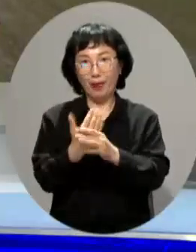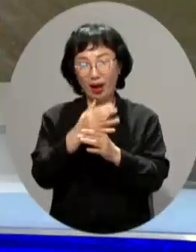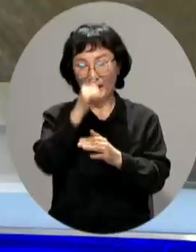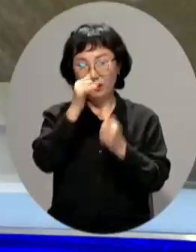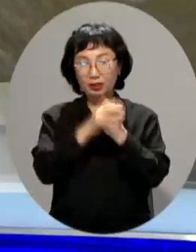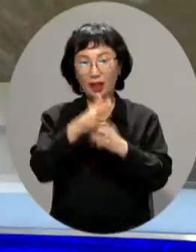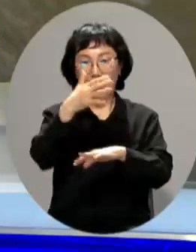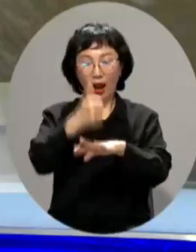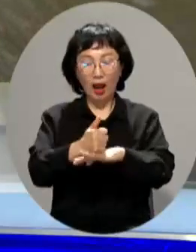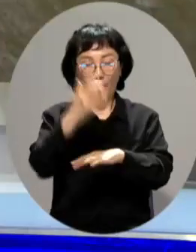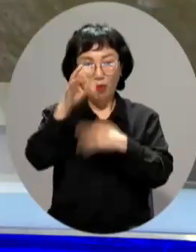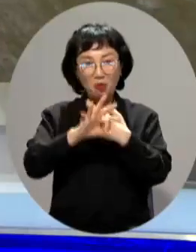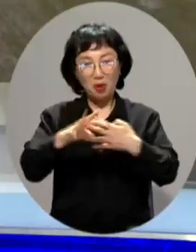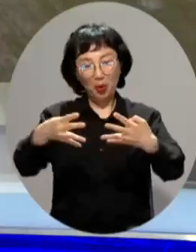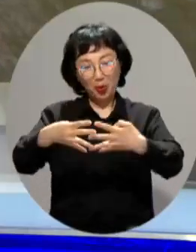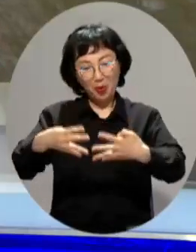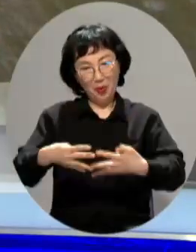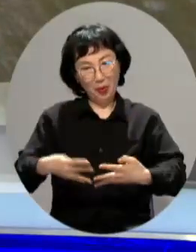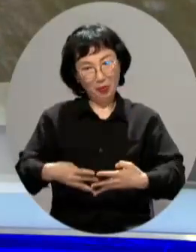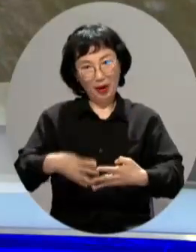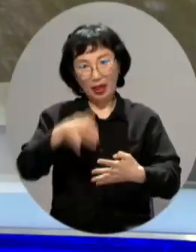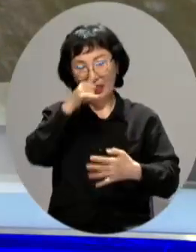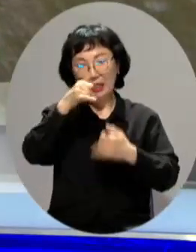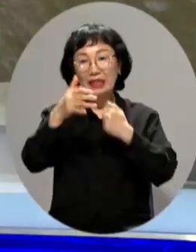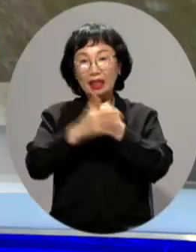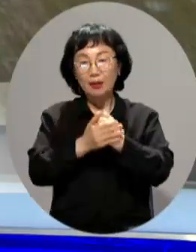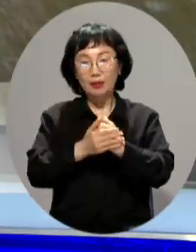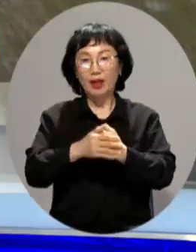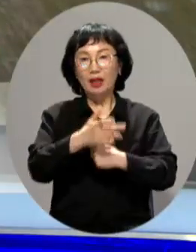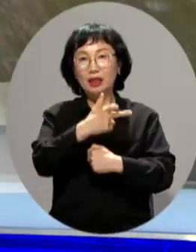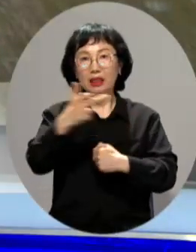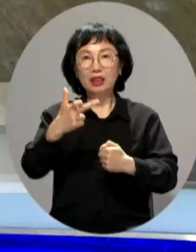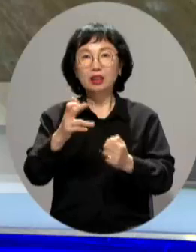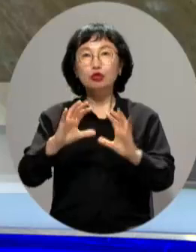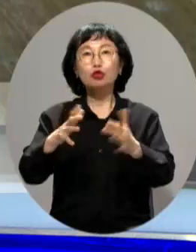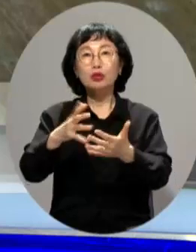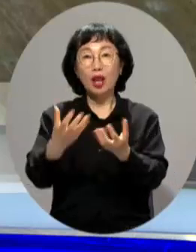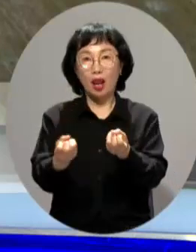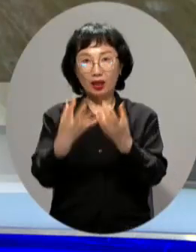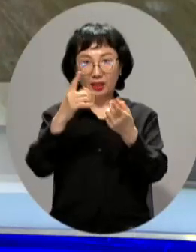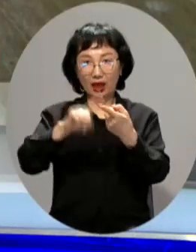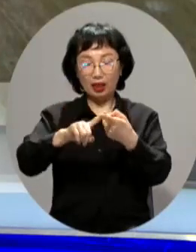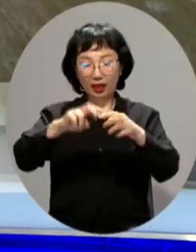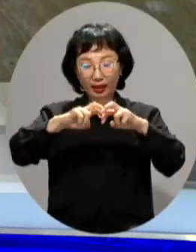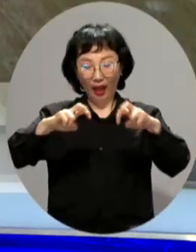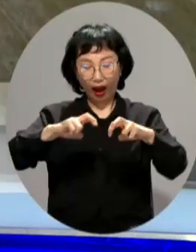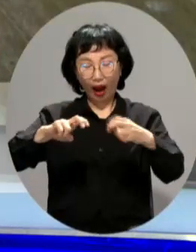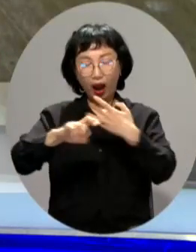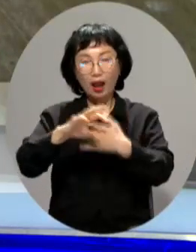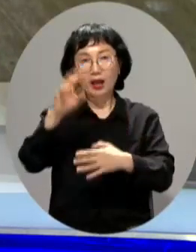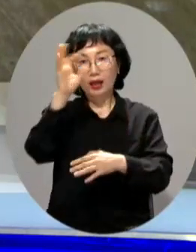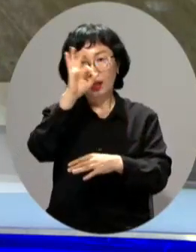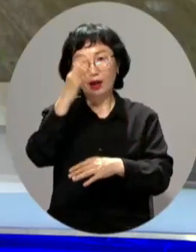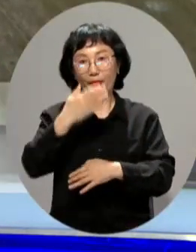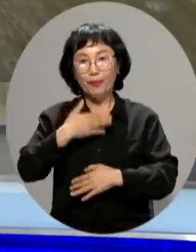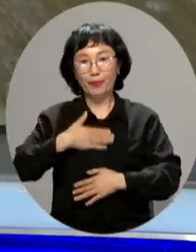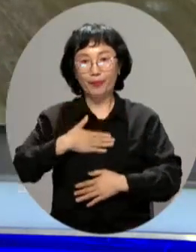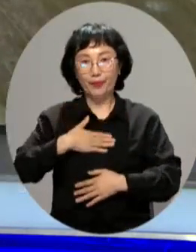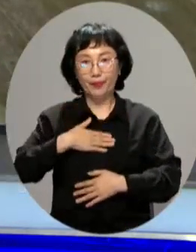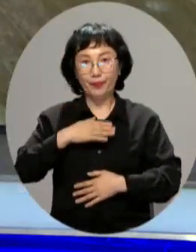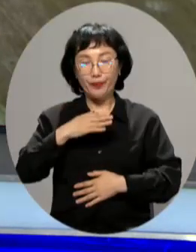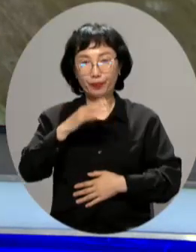알고 보니 짜맞추기나 다름이 없어 연이어 열리는 대규모 국제 행사의 실상을 냉정하게 짚어봐야 한다는 지적이